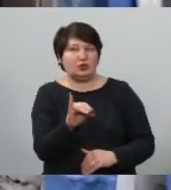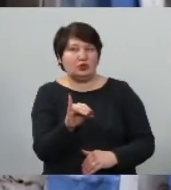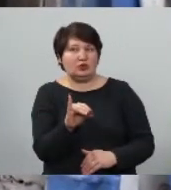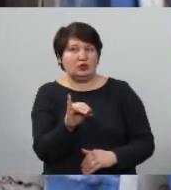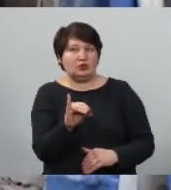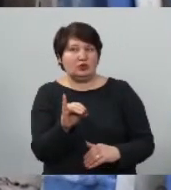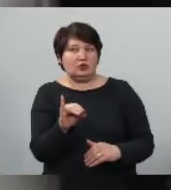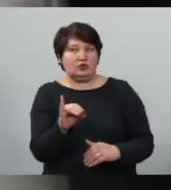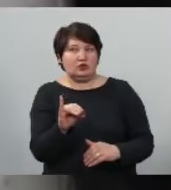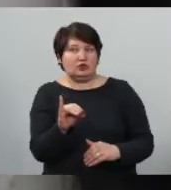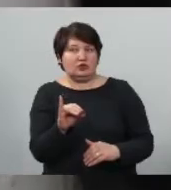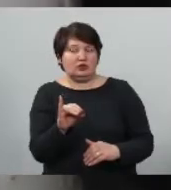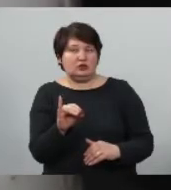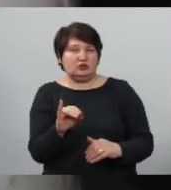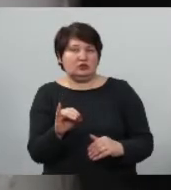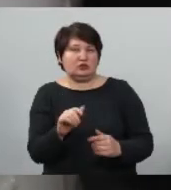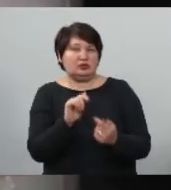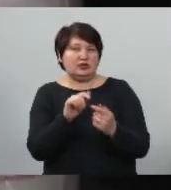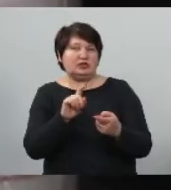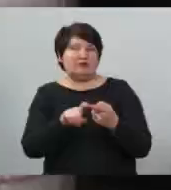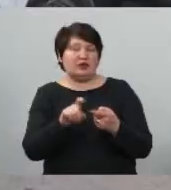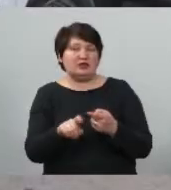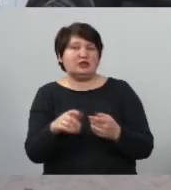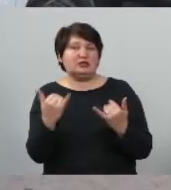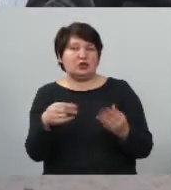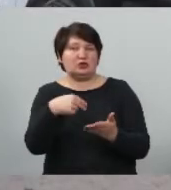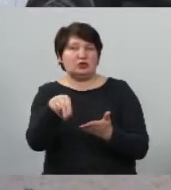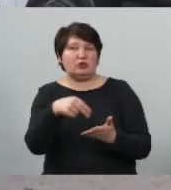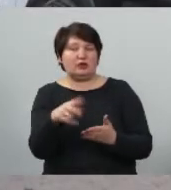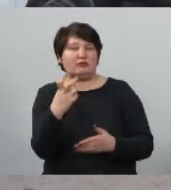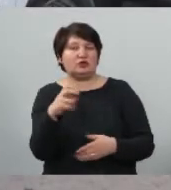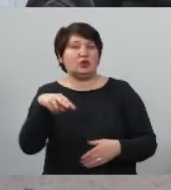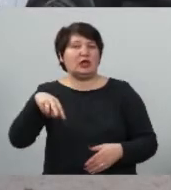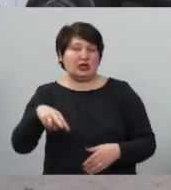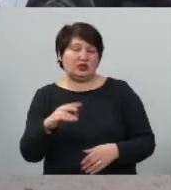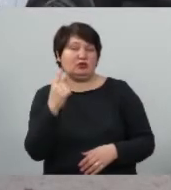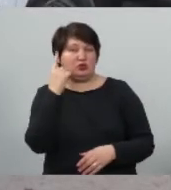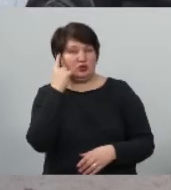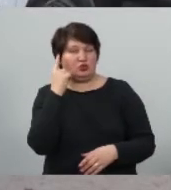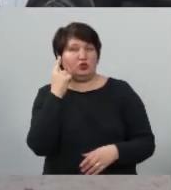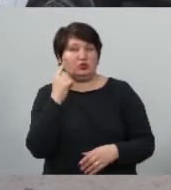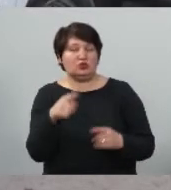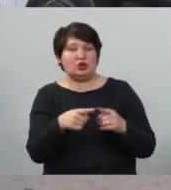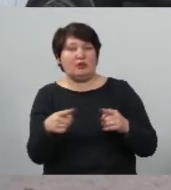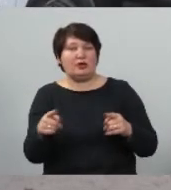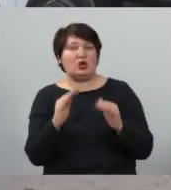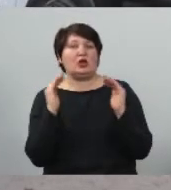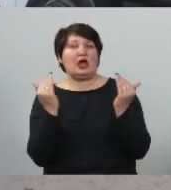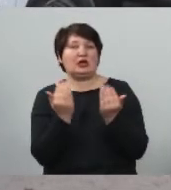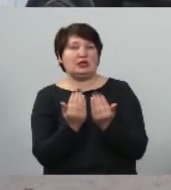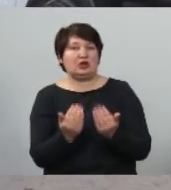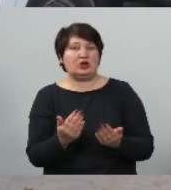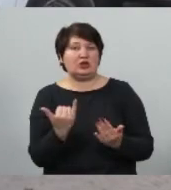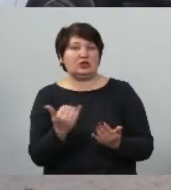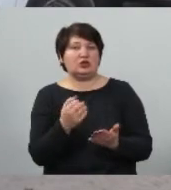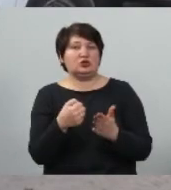для дезінфекції ми зараз закупили близько 200 літрів. Думаю, що на період карантину, який зараз до 3 квітня,